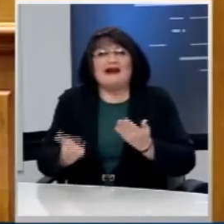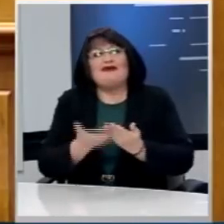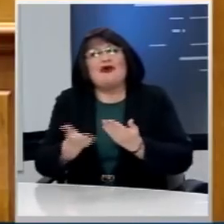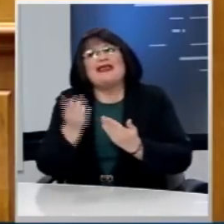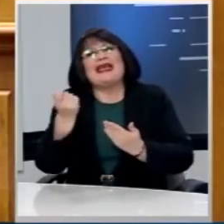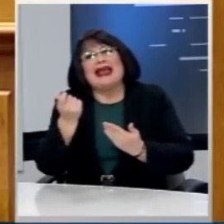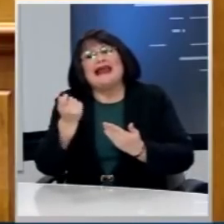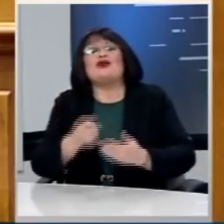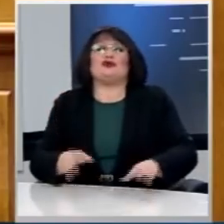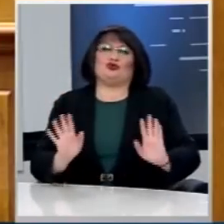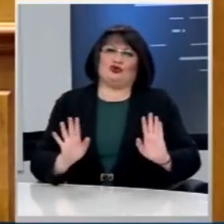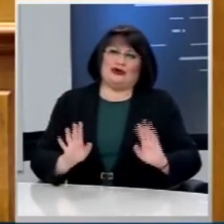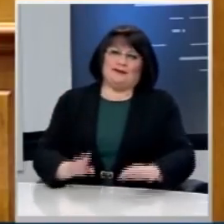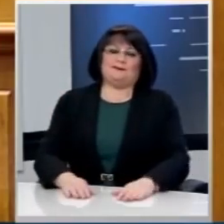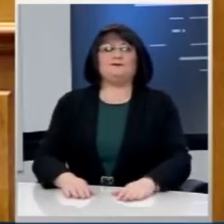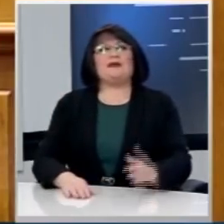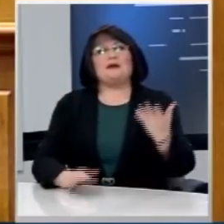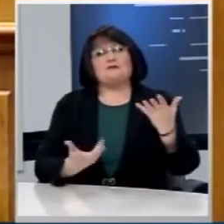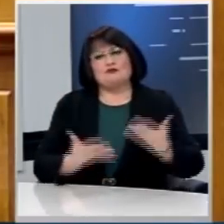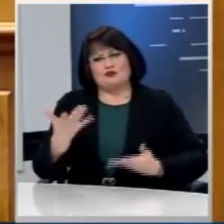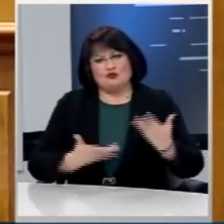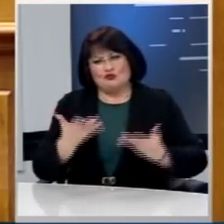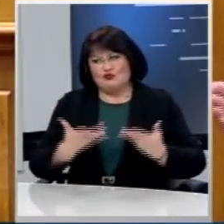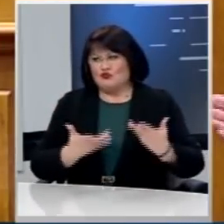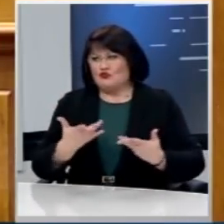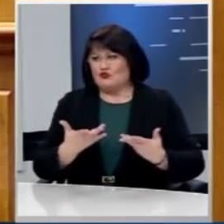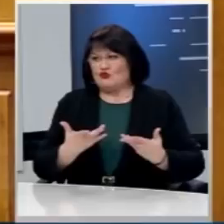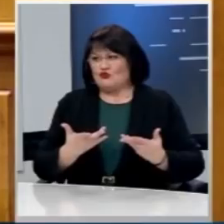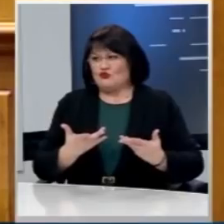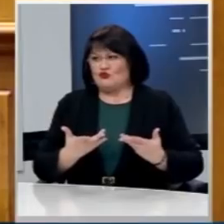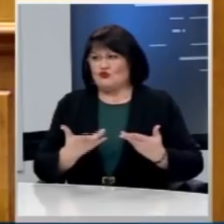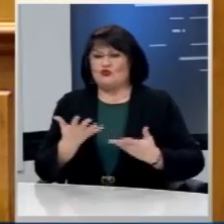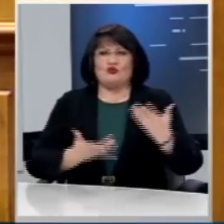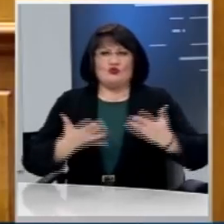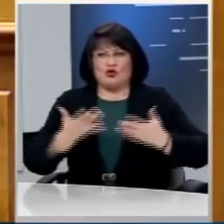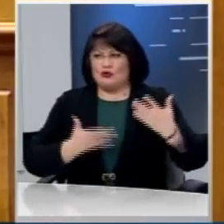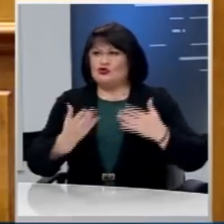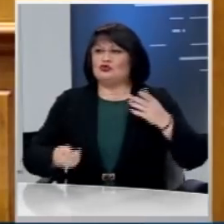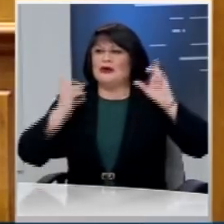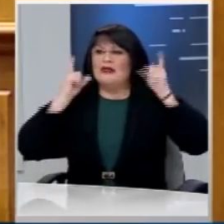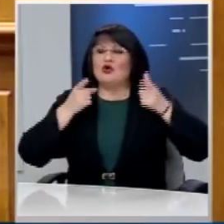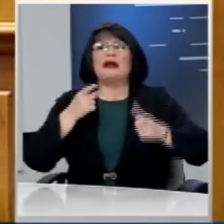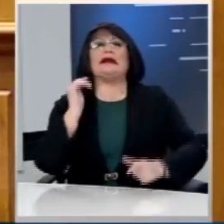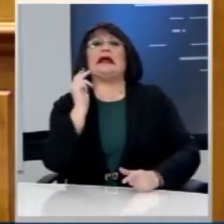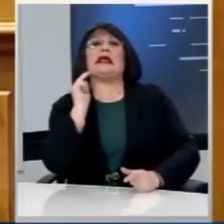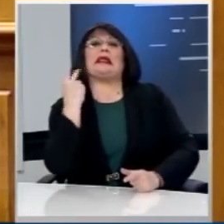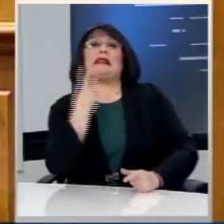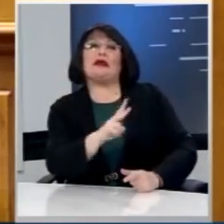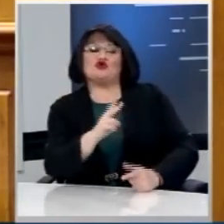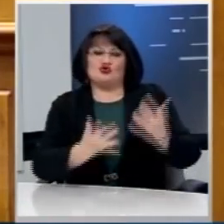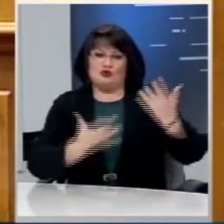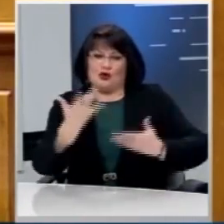που έχουν δρομολογηθεί. Ο προϋπολογισμός σας, κύριοι και κυρίες της Νέας Δημοκρατίας,